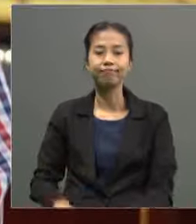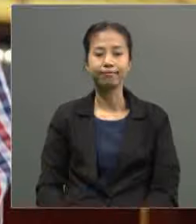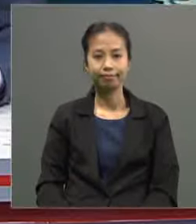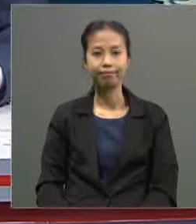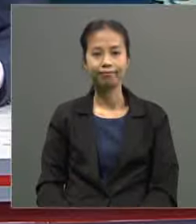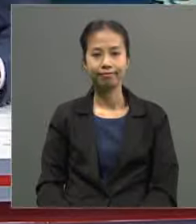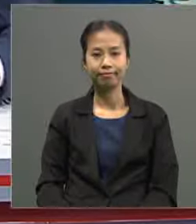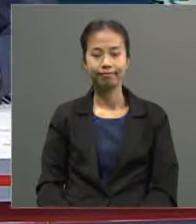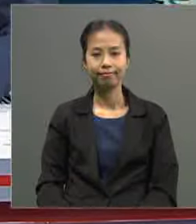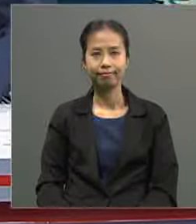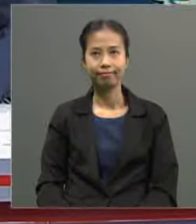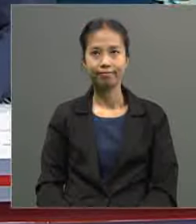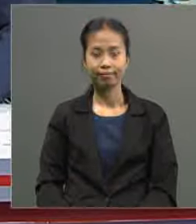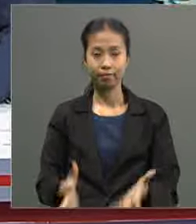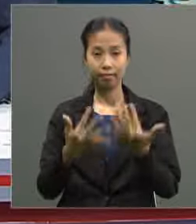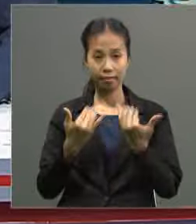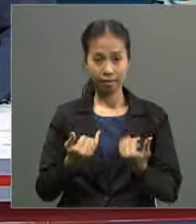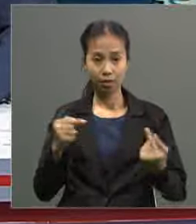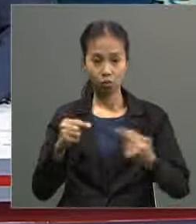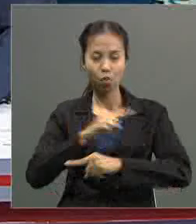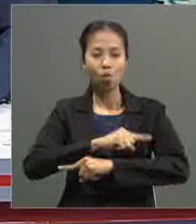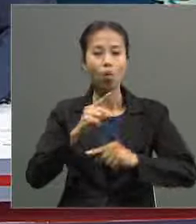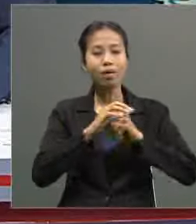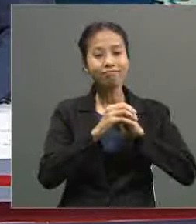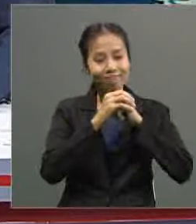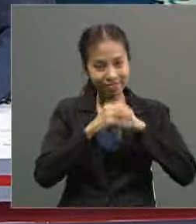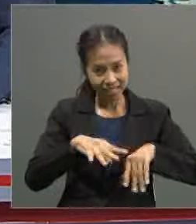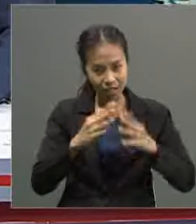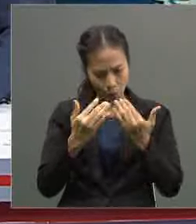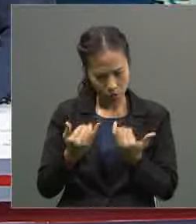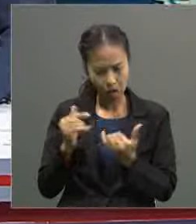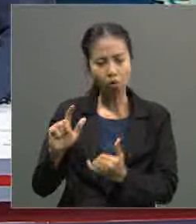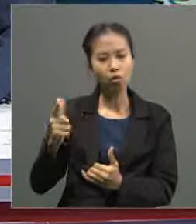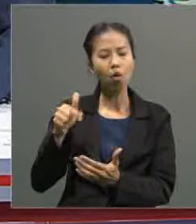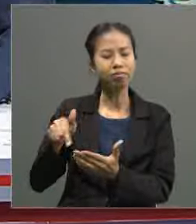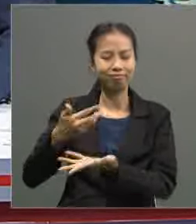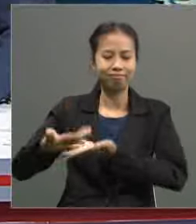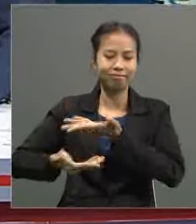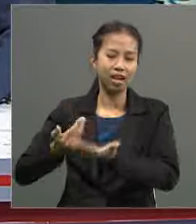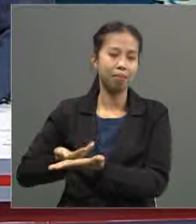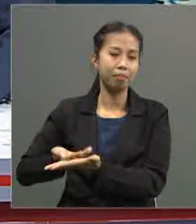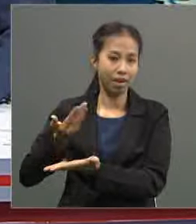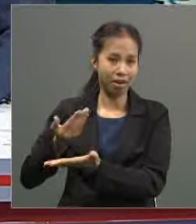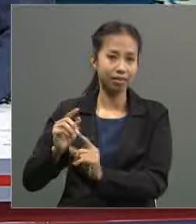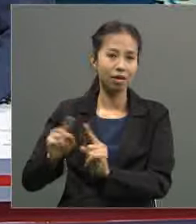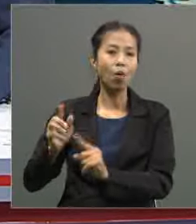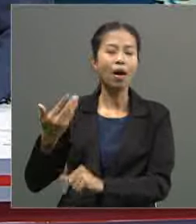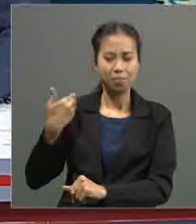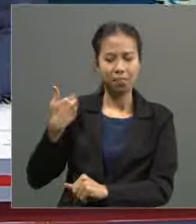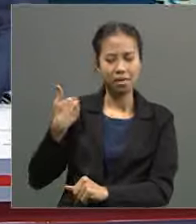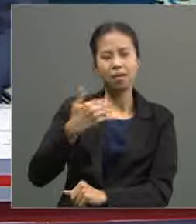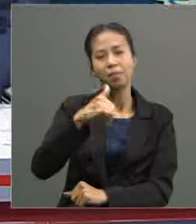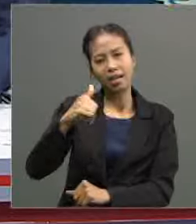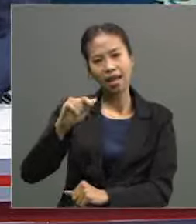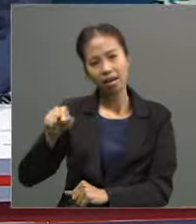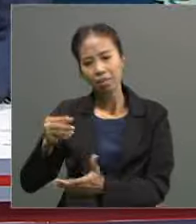อ่ะในช่วงของเทศกาลตรกจีนเนี่ยเนื่องจากราคาทองคำช่วงนี้อาจจะแพงกันักนิดนึงแต่ว่าบางคนก็ยังให้กันอยู่นะเรื่องของ